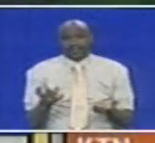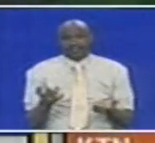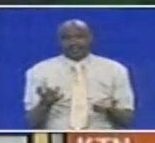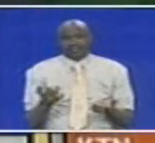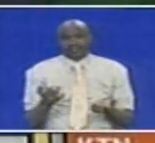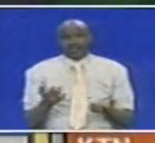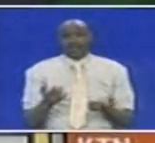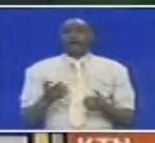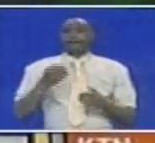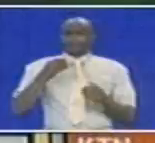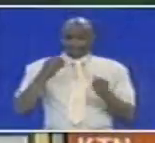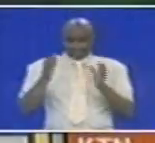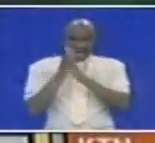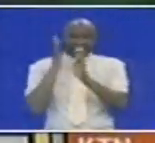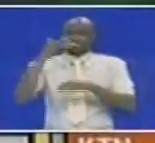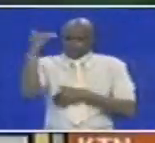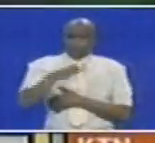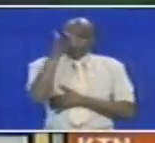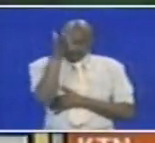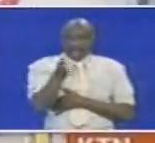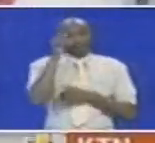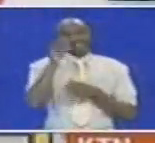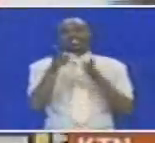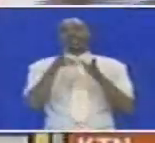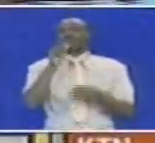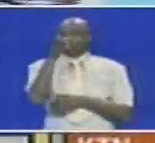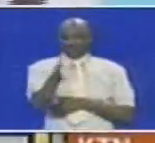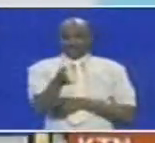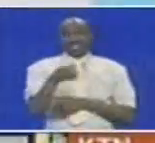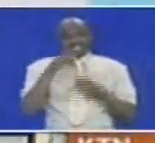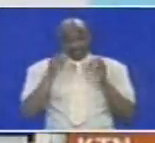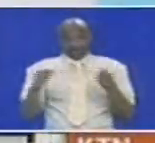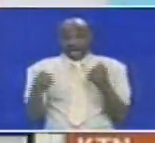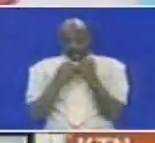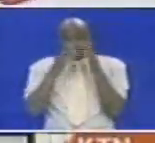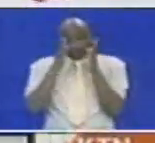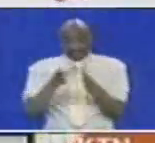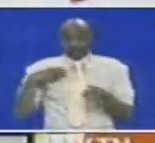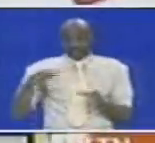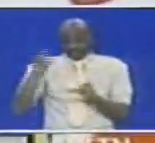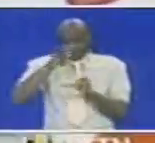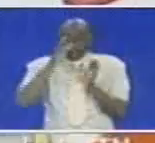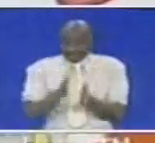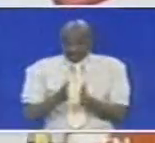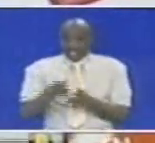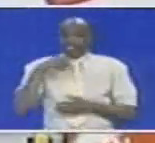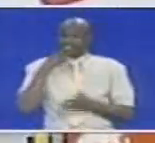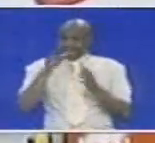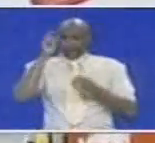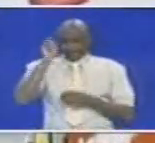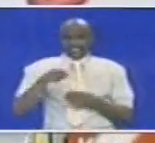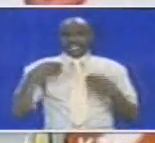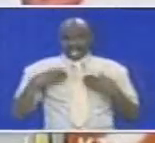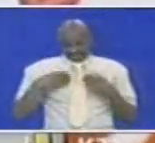The bus stops, designated bus stops, must be used. Endapo gari litahitaji kubeba abiria njiani, ni sharti pia liwe